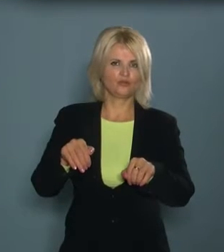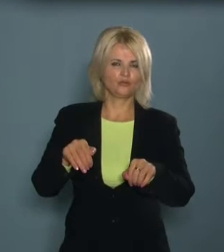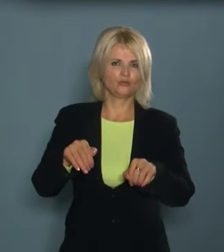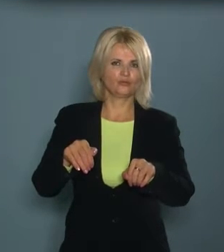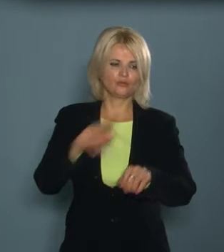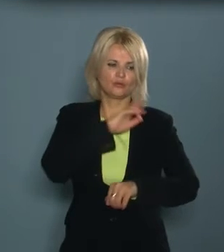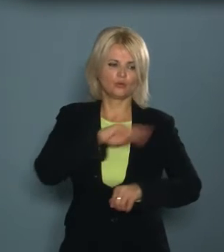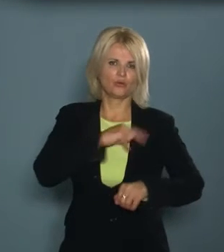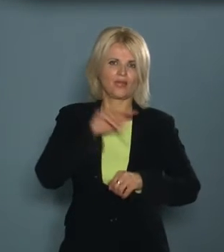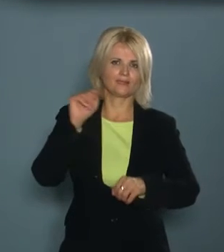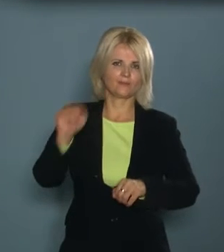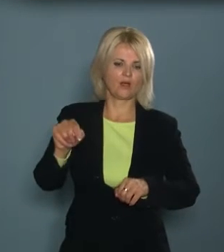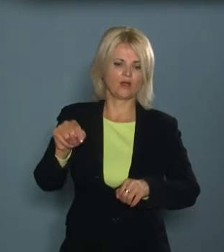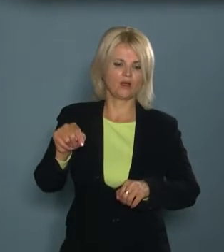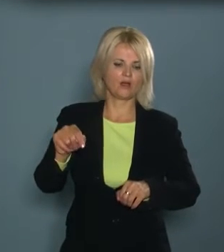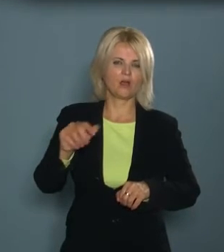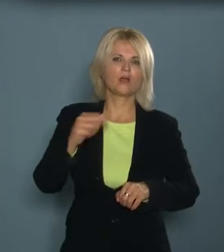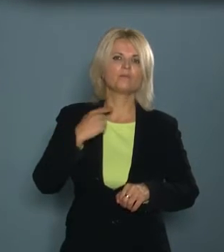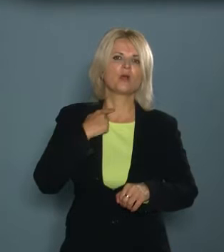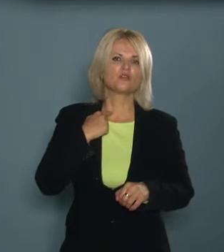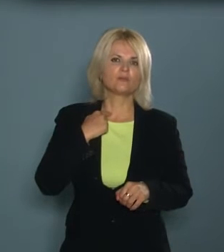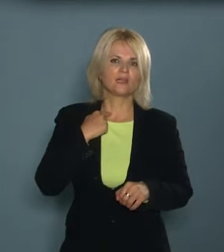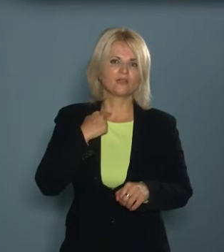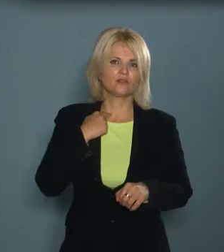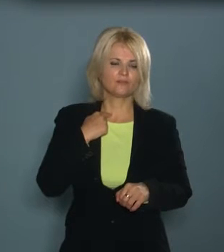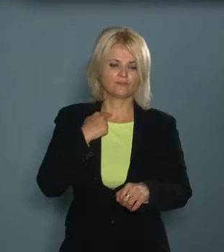a kórházhoz. Ugye itt egy pajzsmirigy